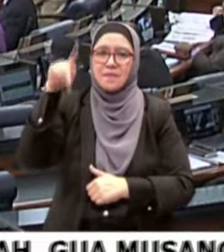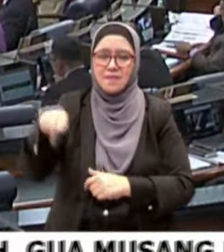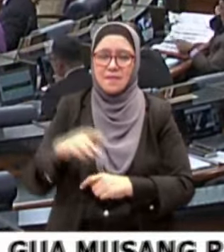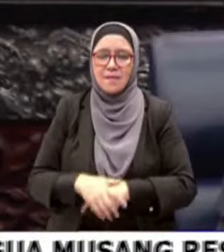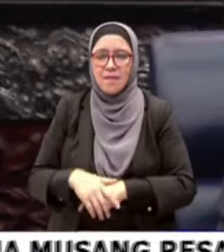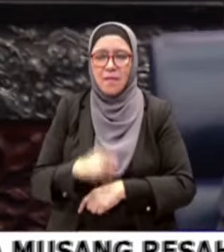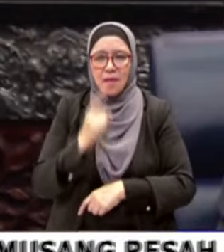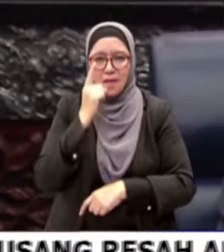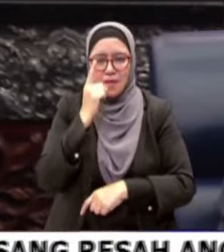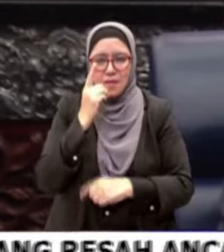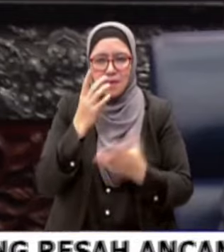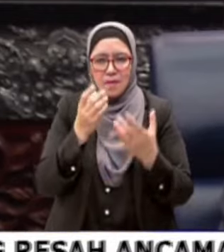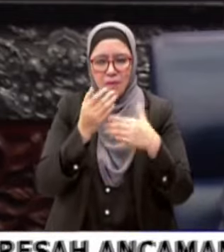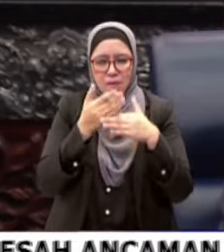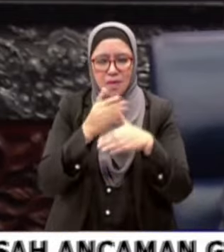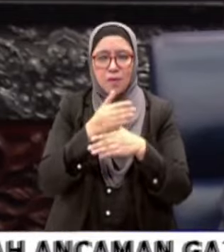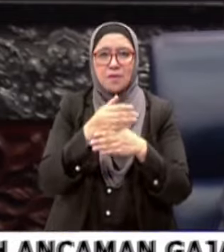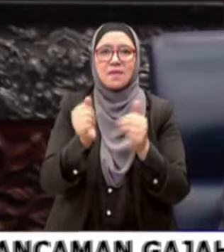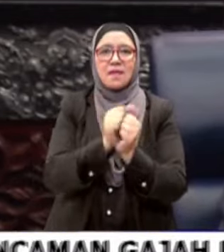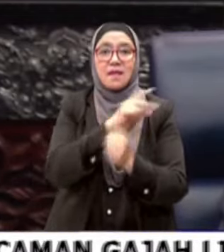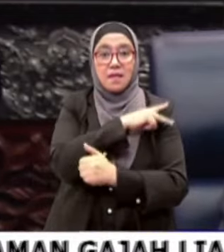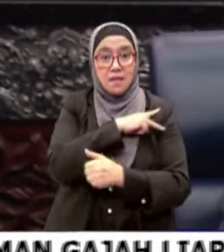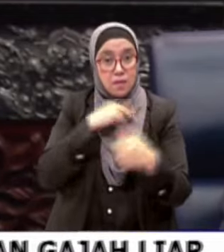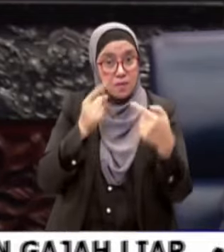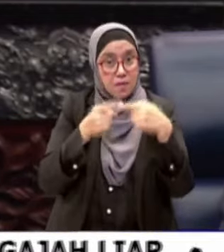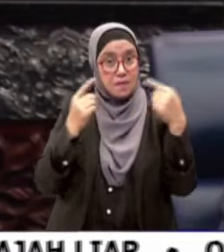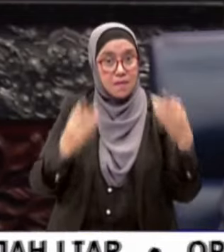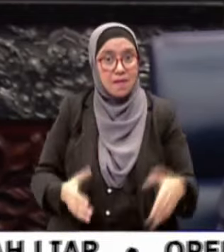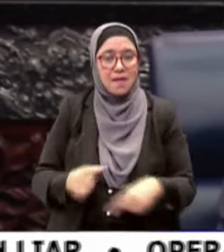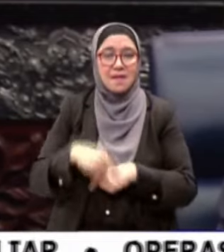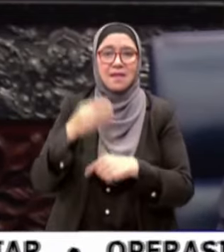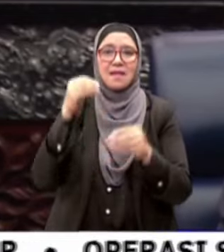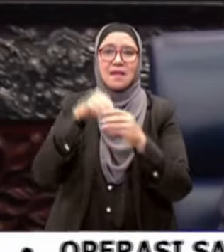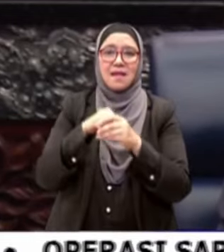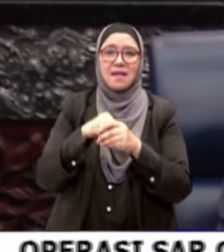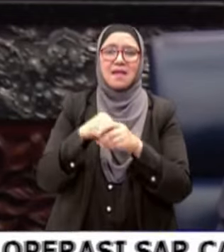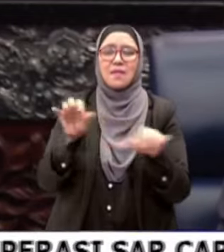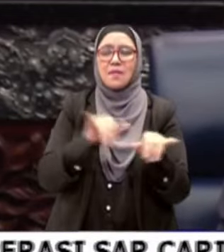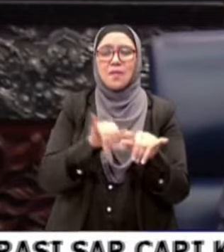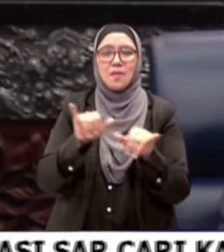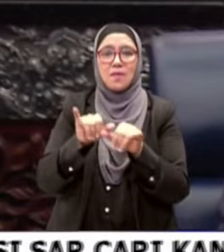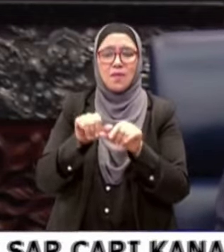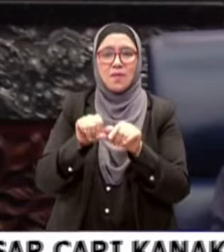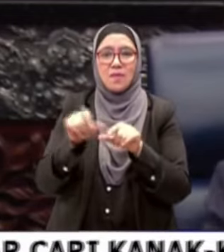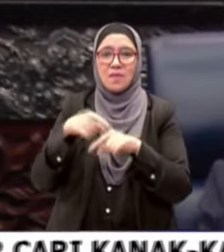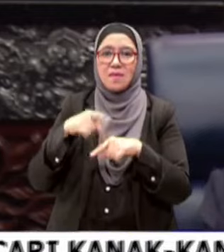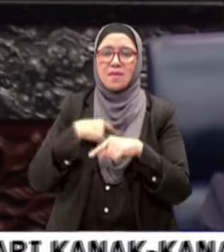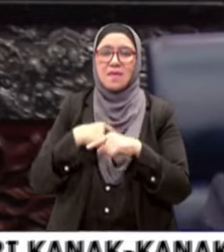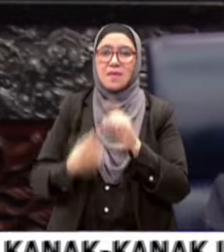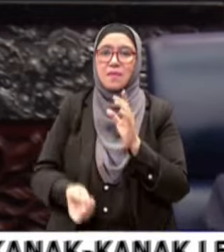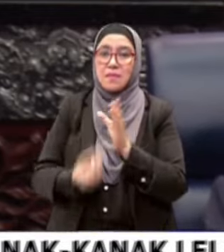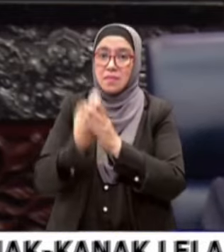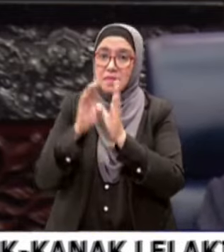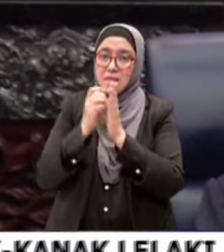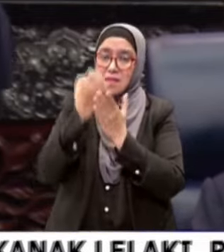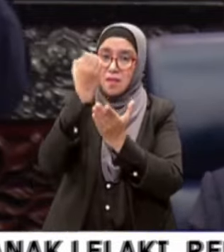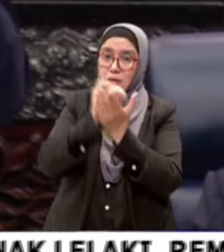berfungsi dengan Ketua pembangkang dalam mengukuh pertumbuhan ekonomi dia bukan mengira pura termudah